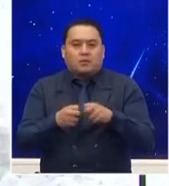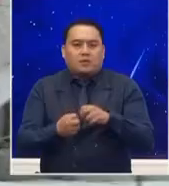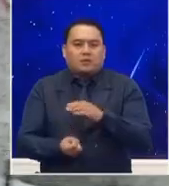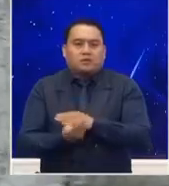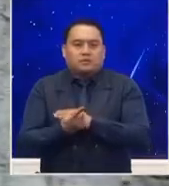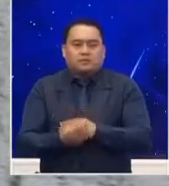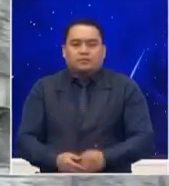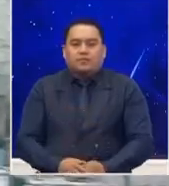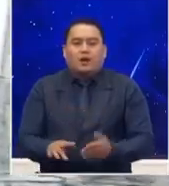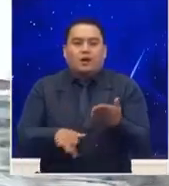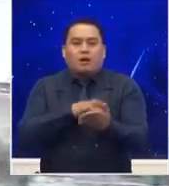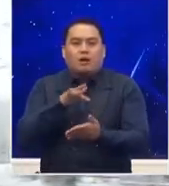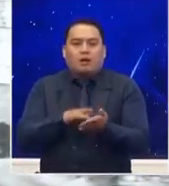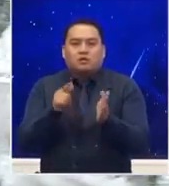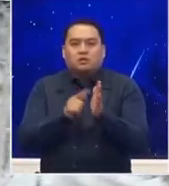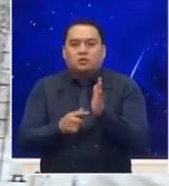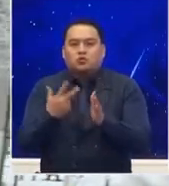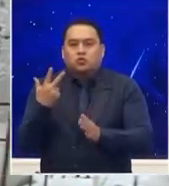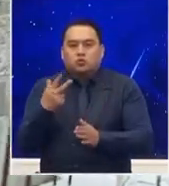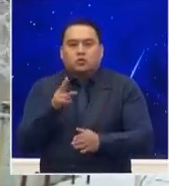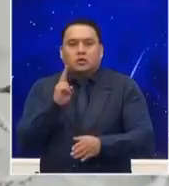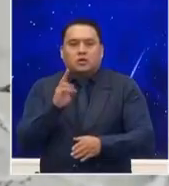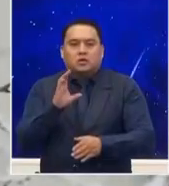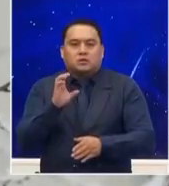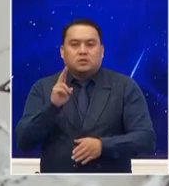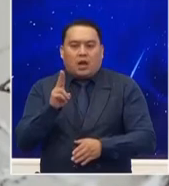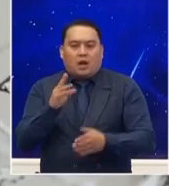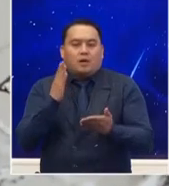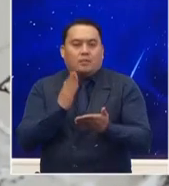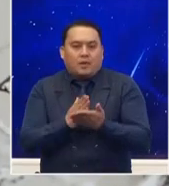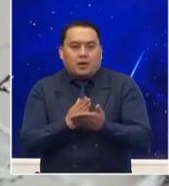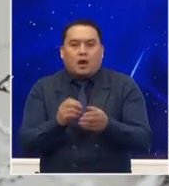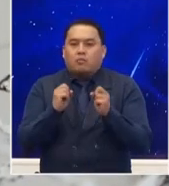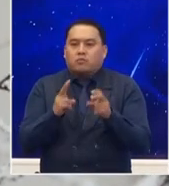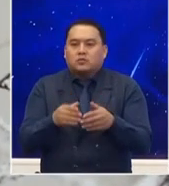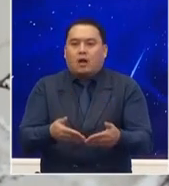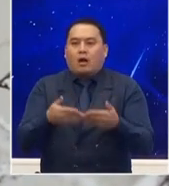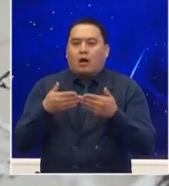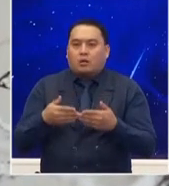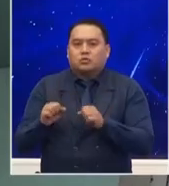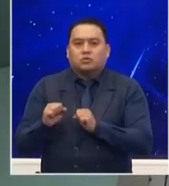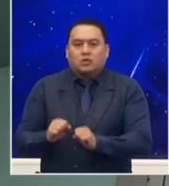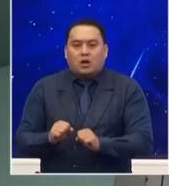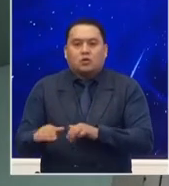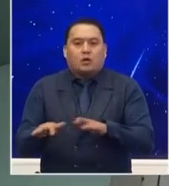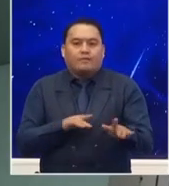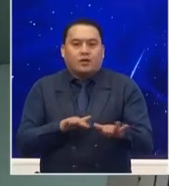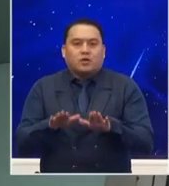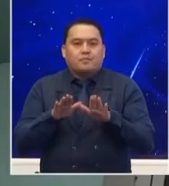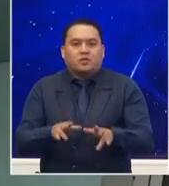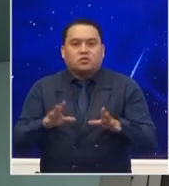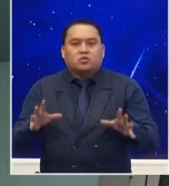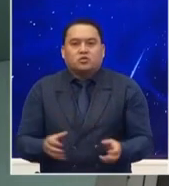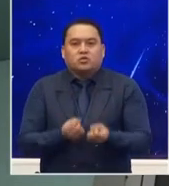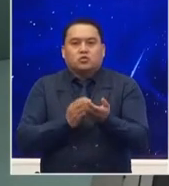туындайды. Жалпы қала бойынша 73 пәтер иелерінің кооперативі бар. Оларға жылда қауіпсіздіктің алдын алу шаралары ескертіледі. Жергілікті төтенше